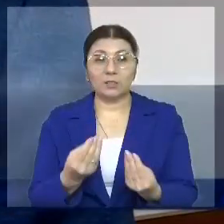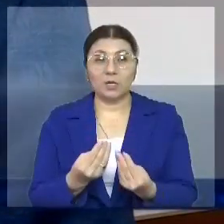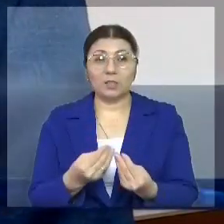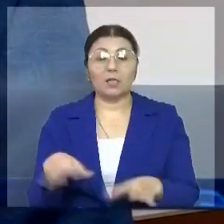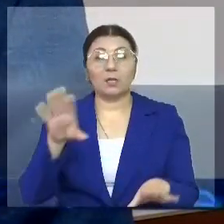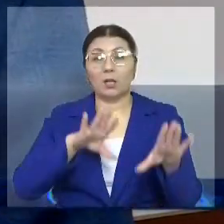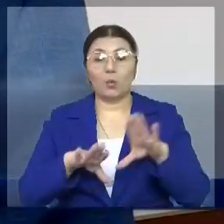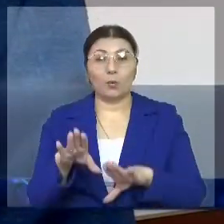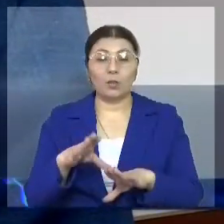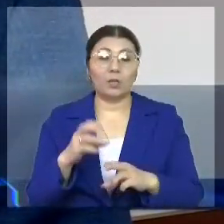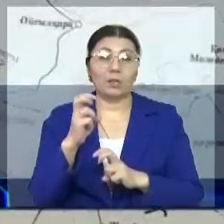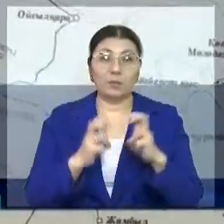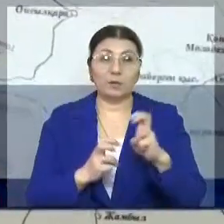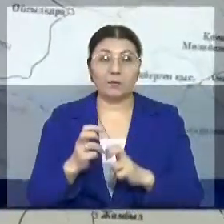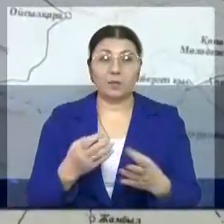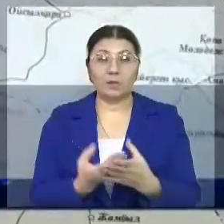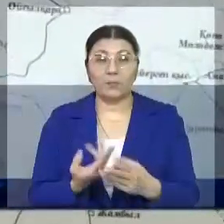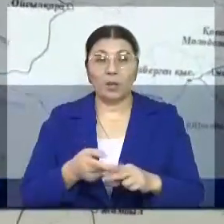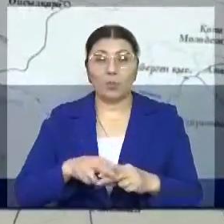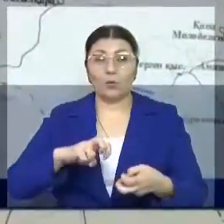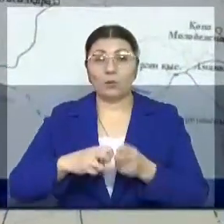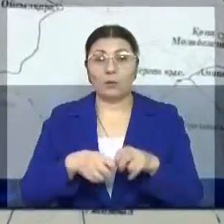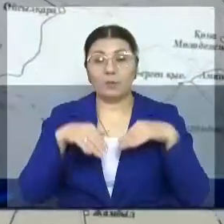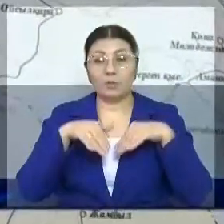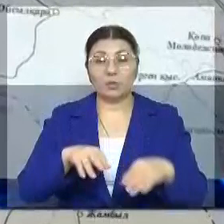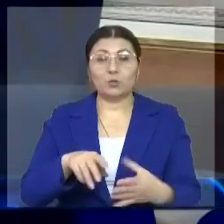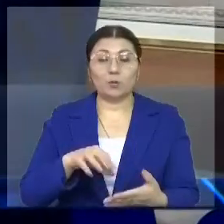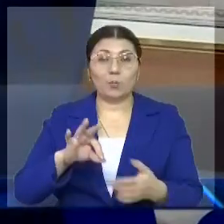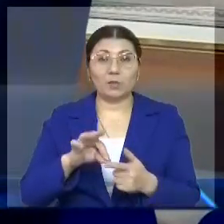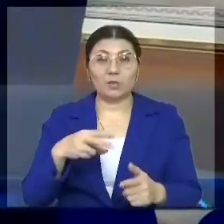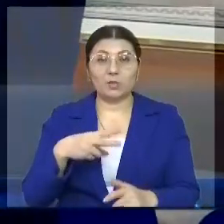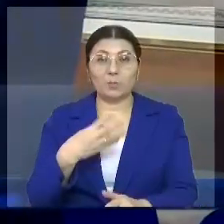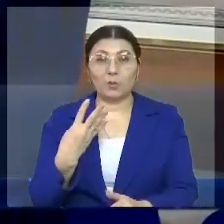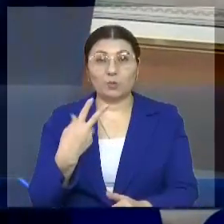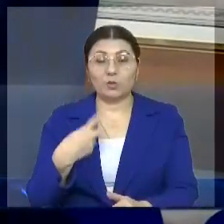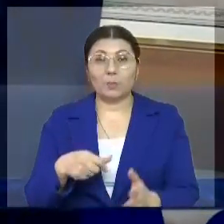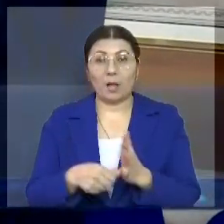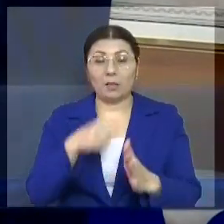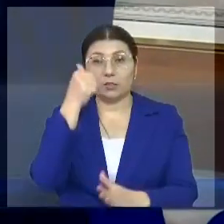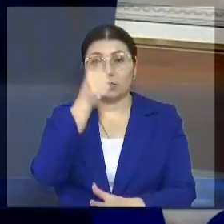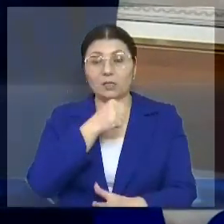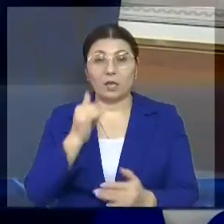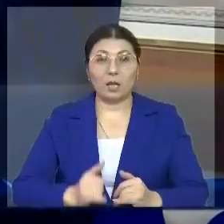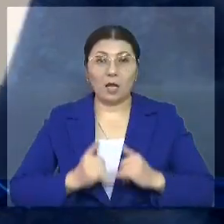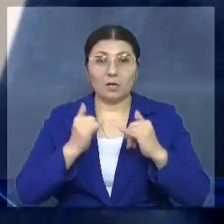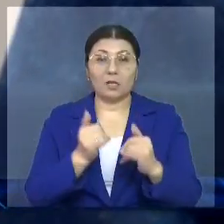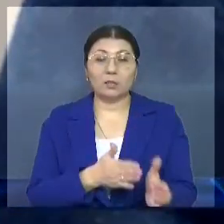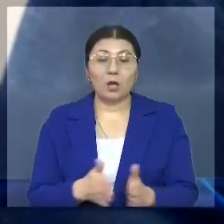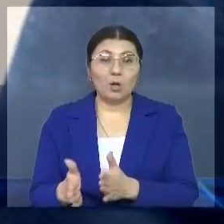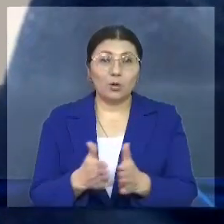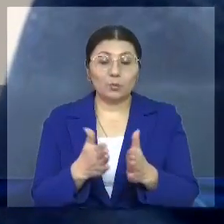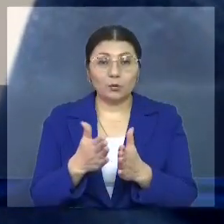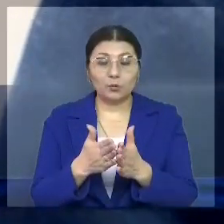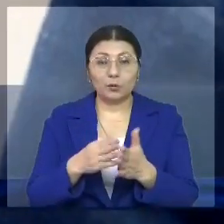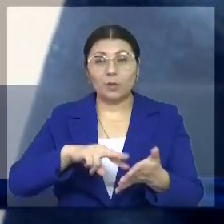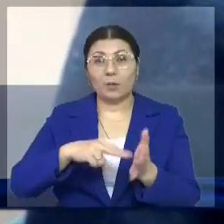тау-кен өндірісі бойынша кәсіпорындар ғойды. Аталған мәселелерді шешу мақсатында 2024 және 2026 жылдарға арналған жол картасы